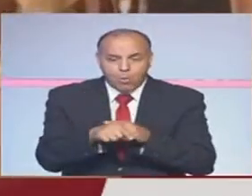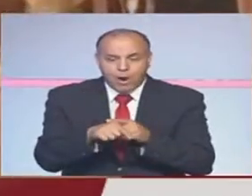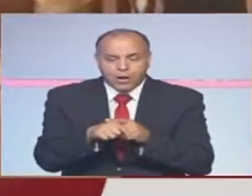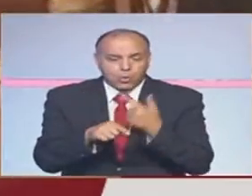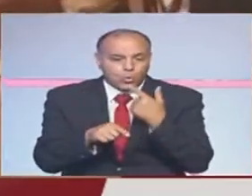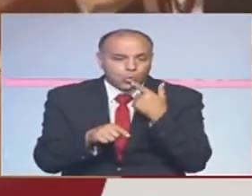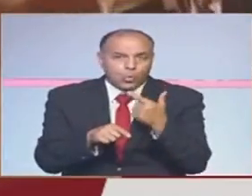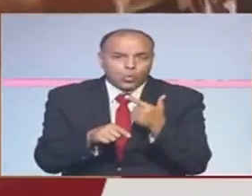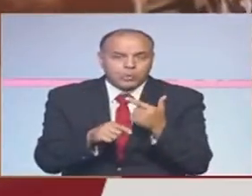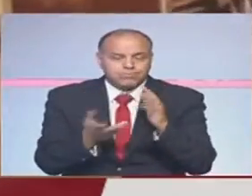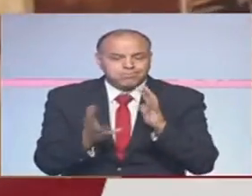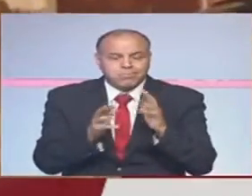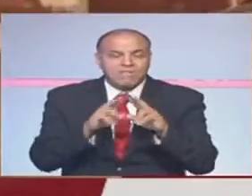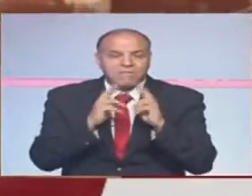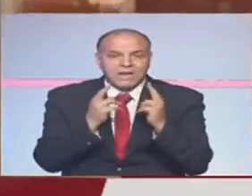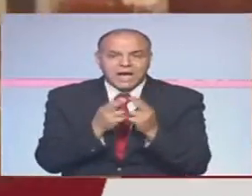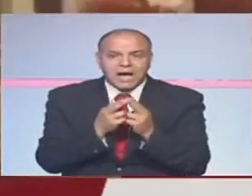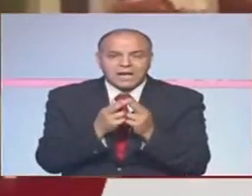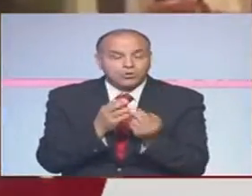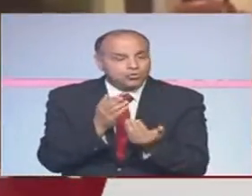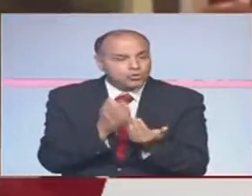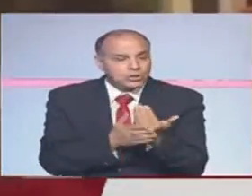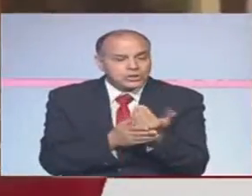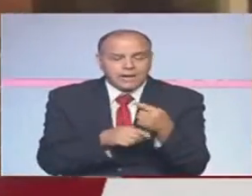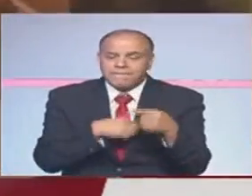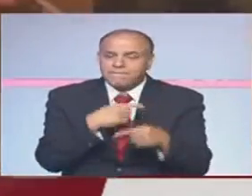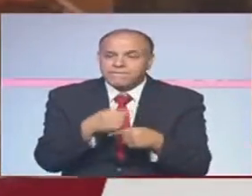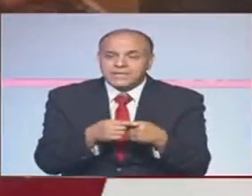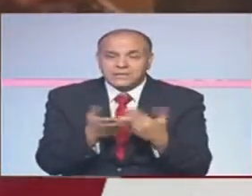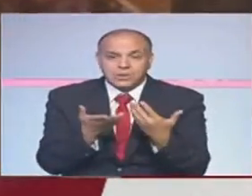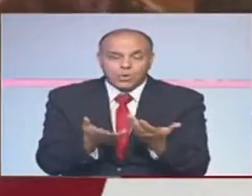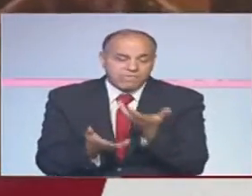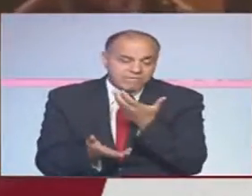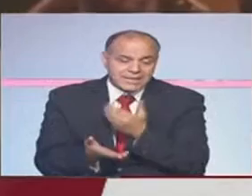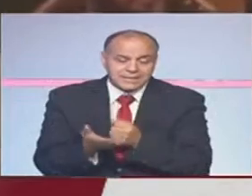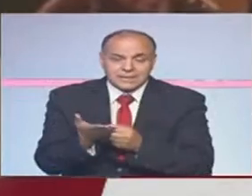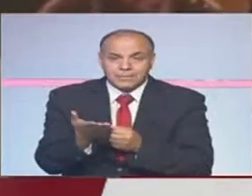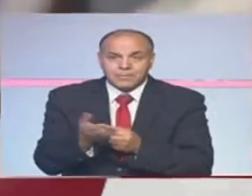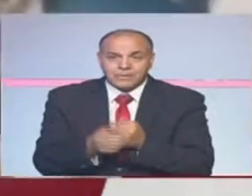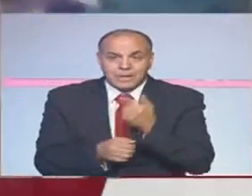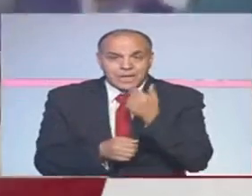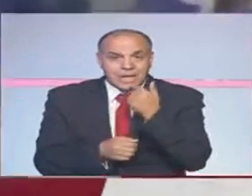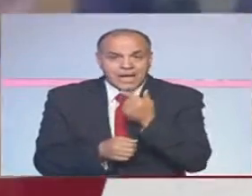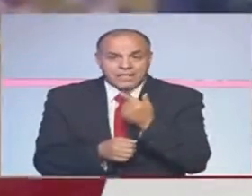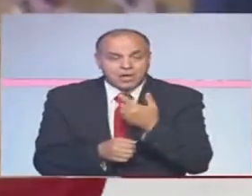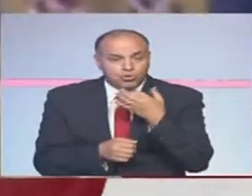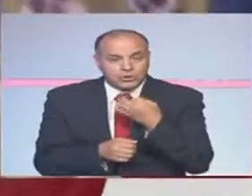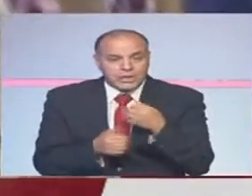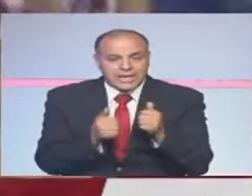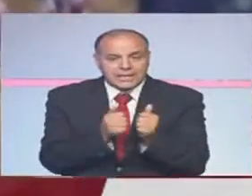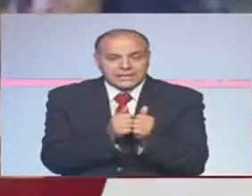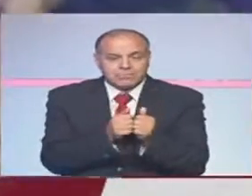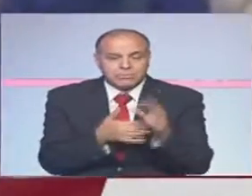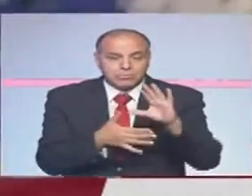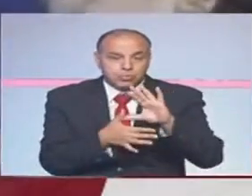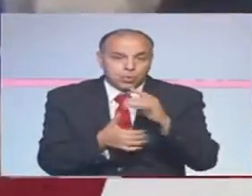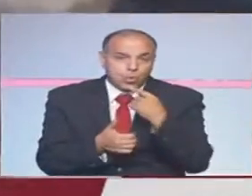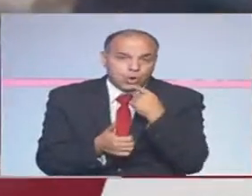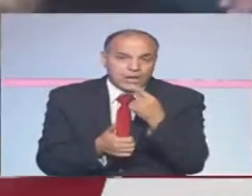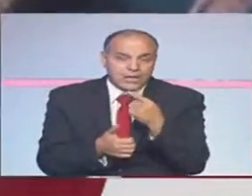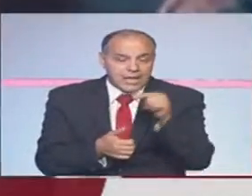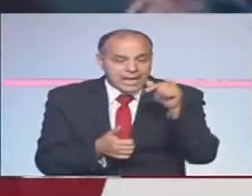يتنامى فيه القلق الدولي بشان التطورات المتسارعه للاوضاع في افغانستان اذ شدد حلف شمال الاطلسي على